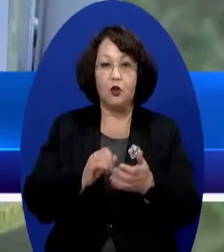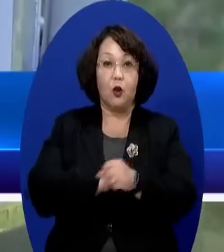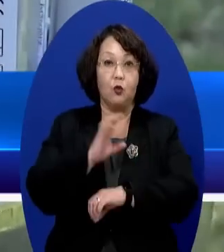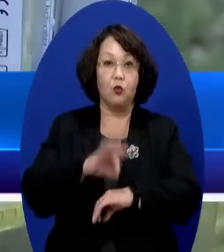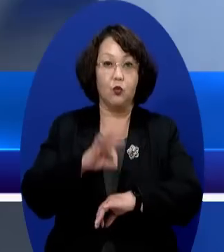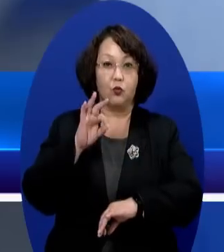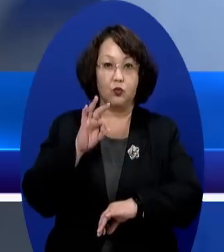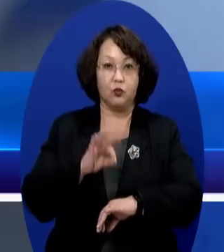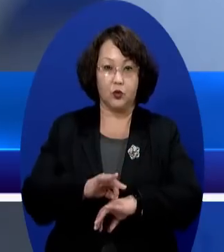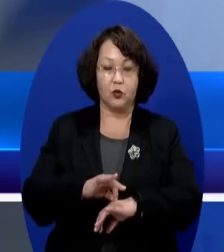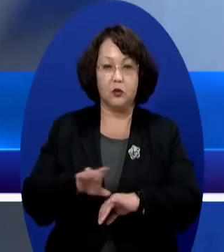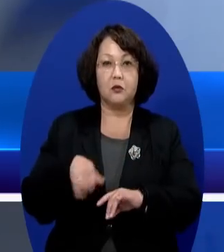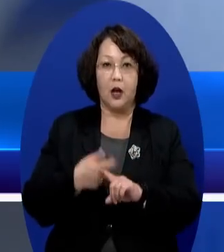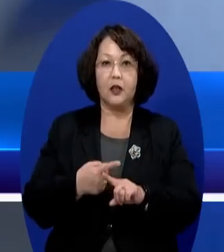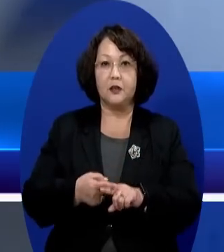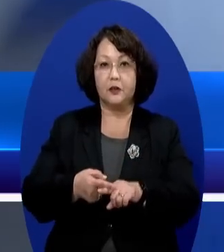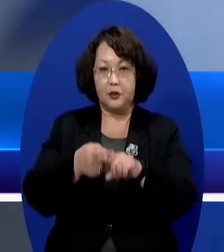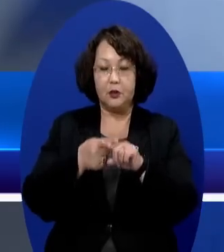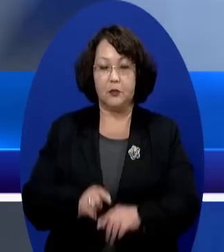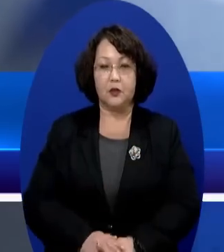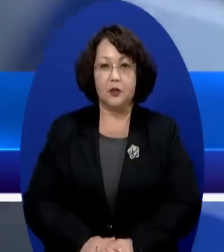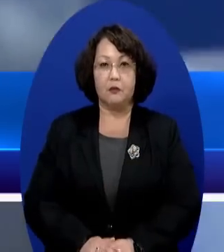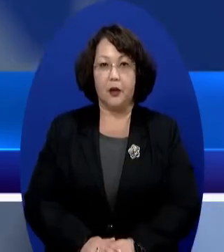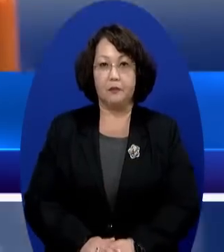Коронавирусны халдварын тохиолдлууд дахин нэмэгдлээ.